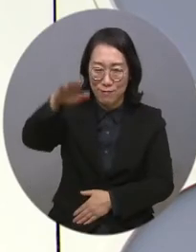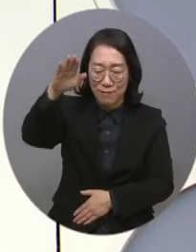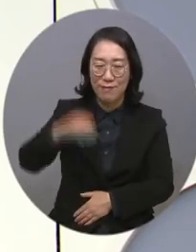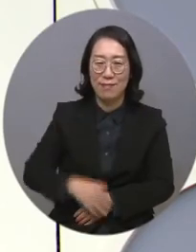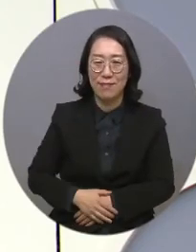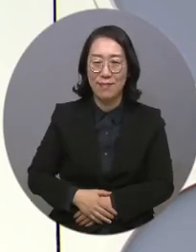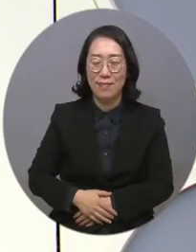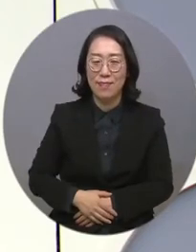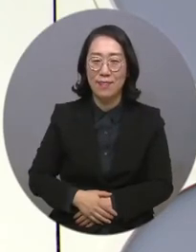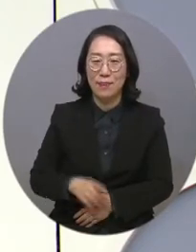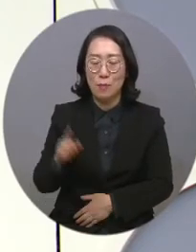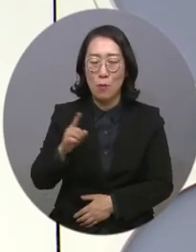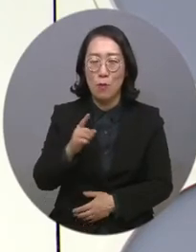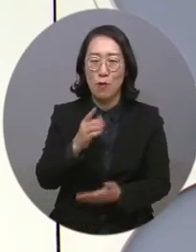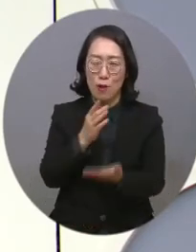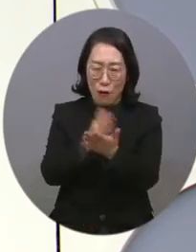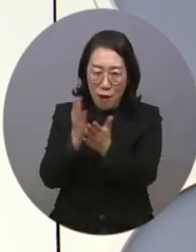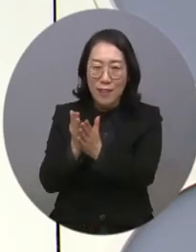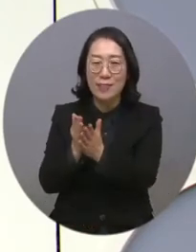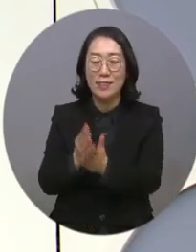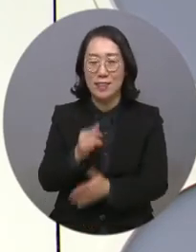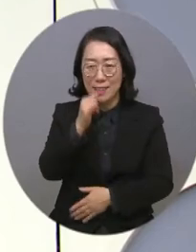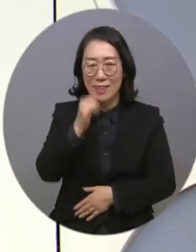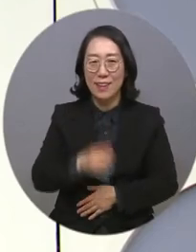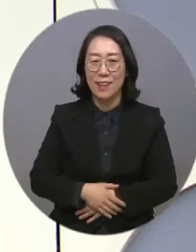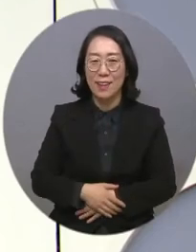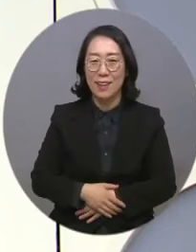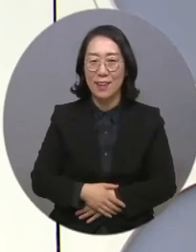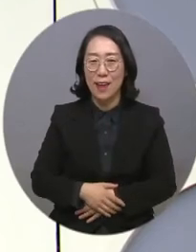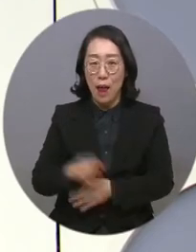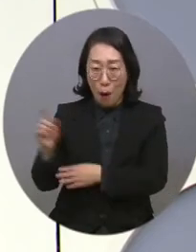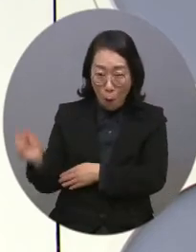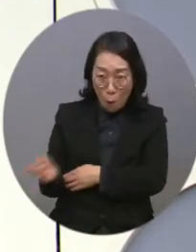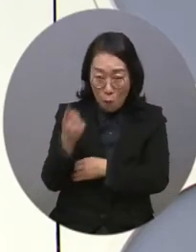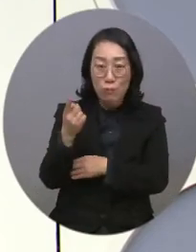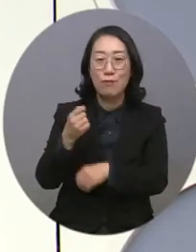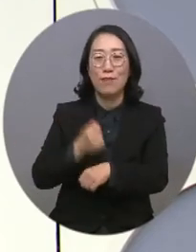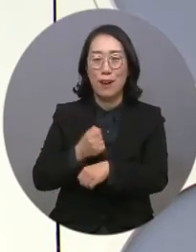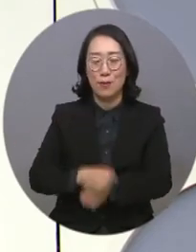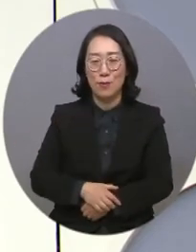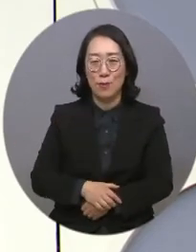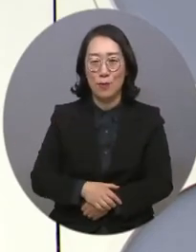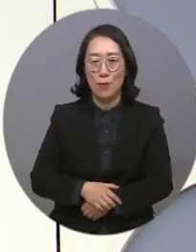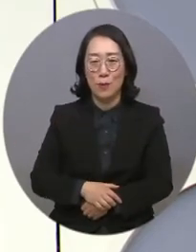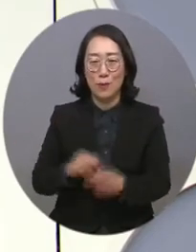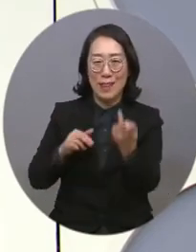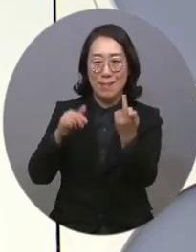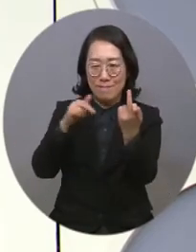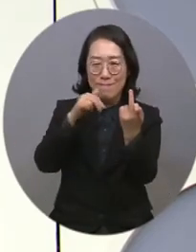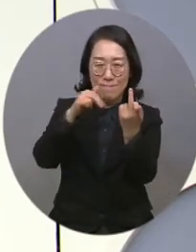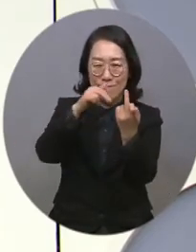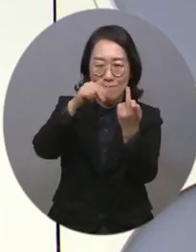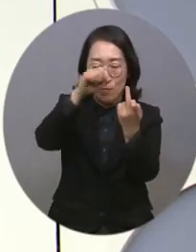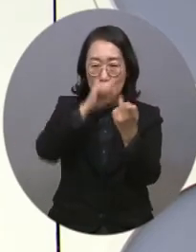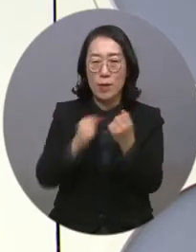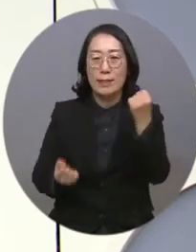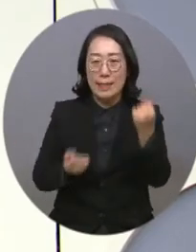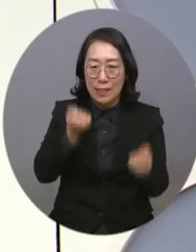뭐 취미라 하면 뭐 다양하게 있습니다. 그렇죠. 예, 뭐 골프도 치고 등산을 좋아하고요. 그다음에 이제 또 자전거도